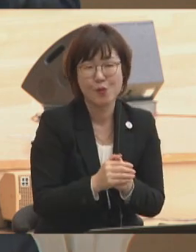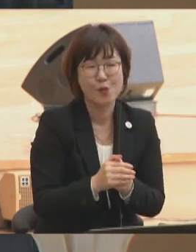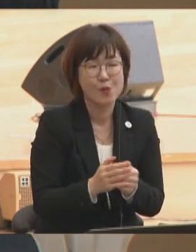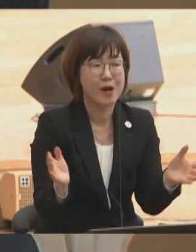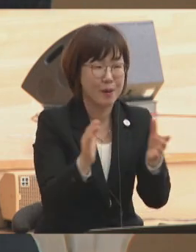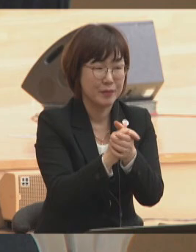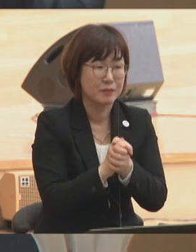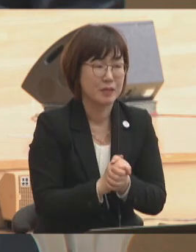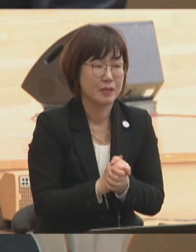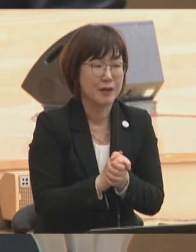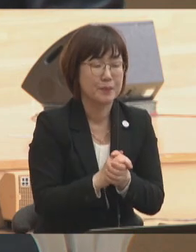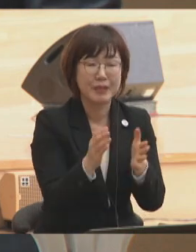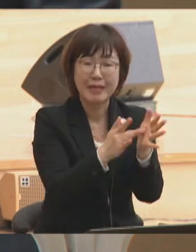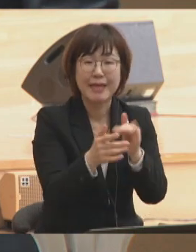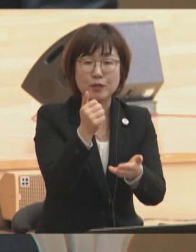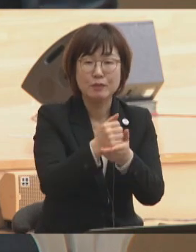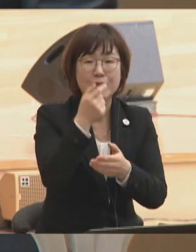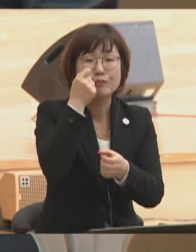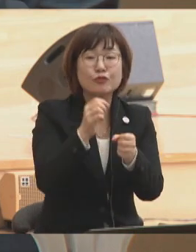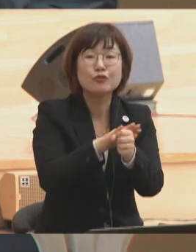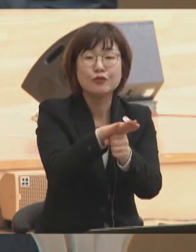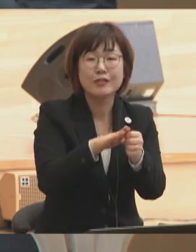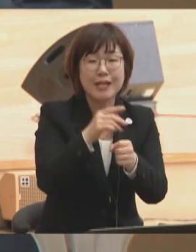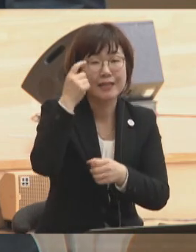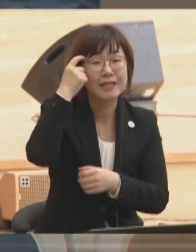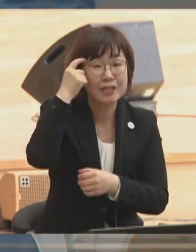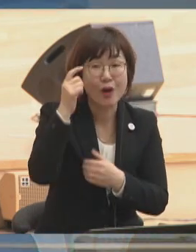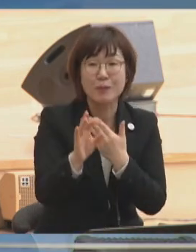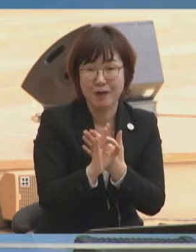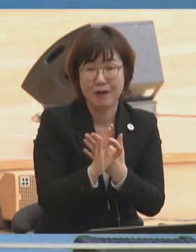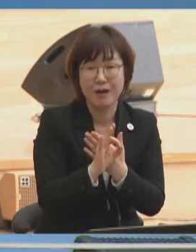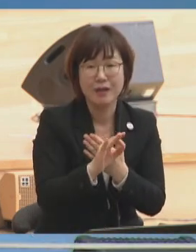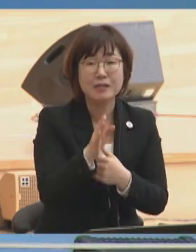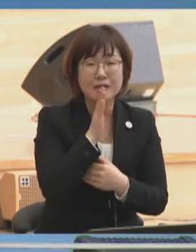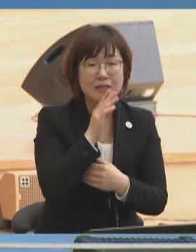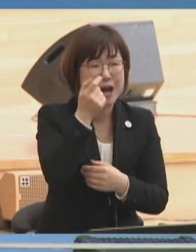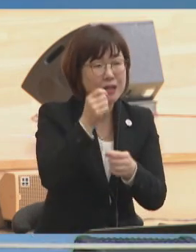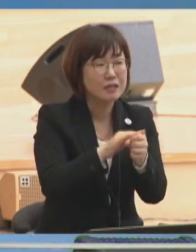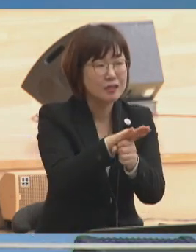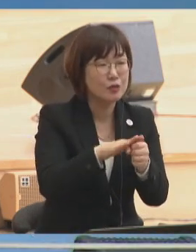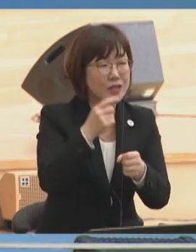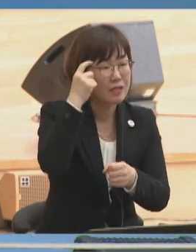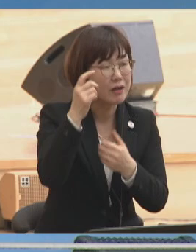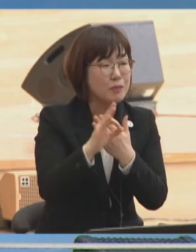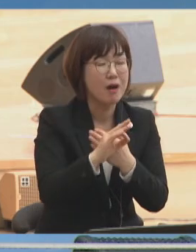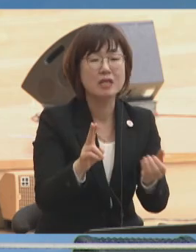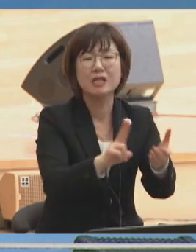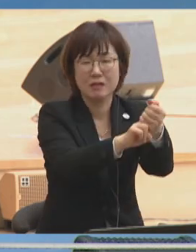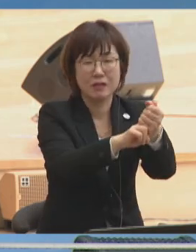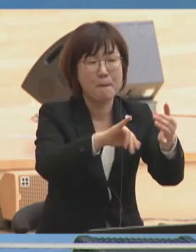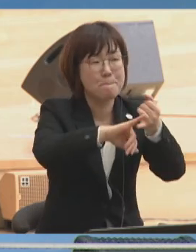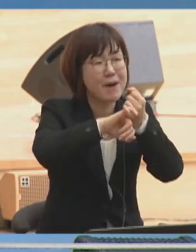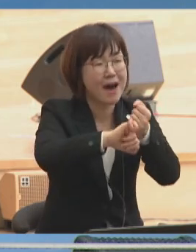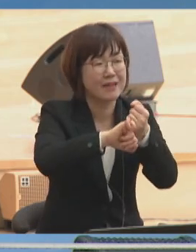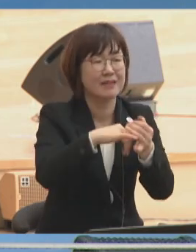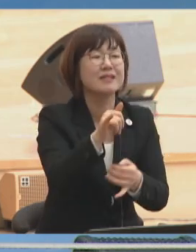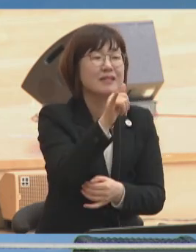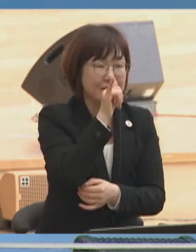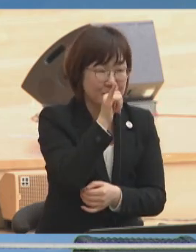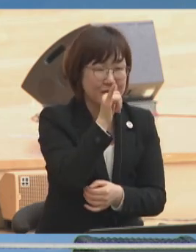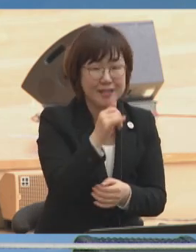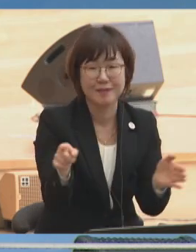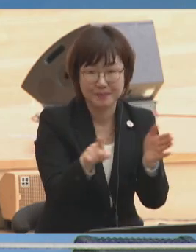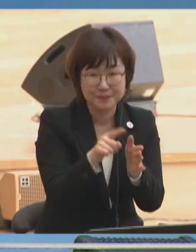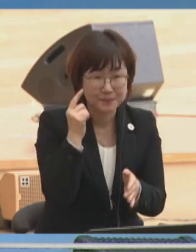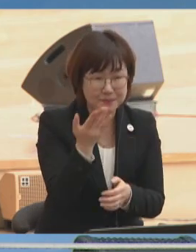여러분, 예수님이 불쌍히 여기시면, 예수님이 정말로 긍휼히 여기시면 기적은 일어나게 되는 줄